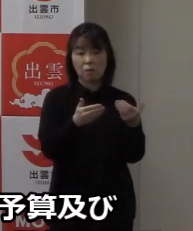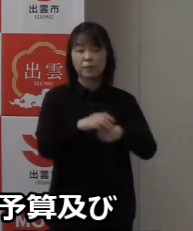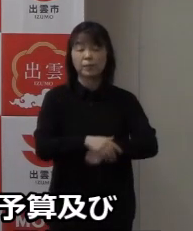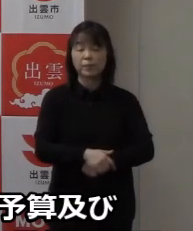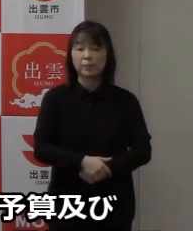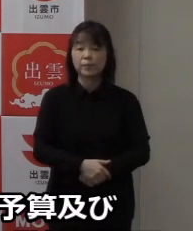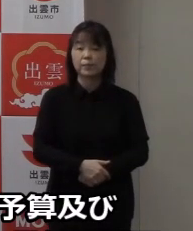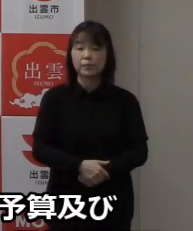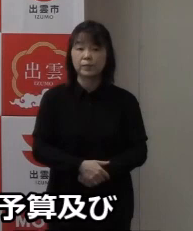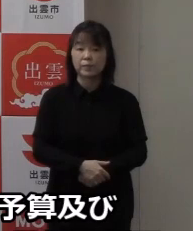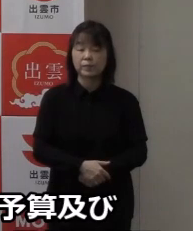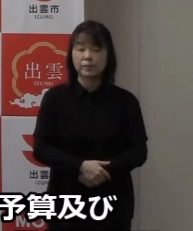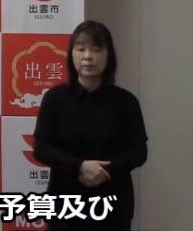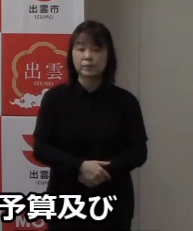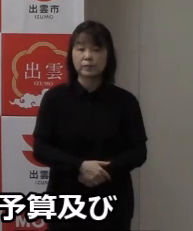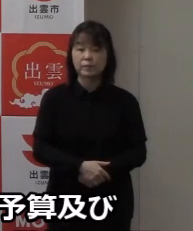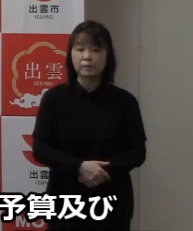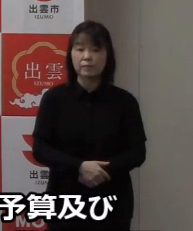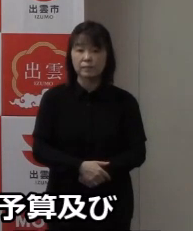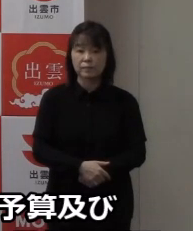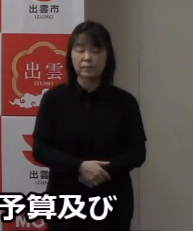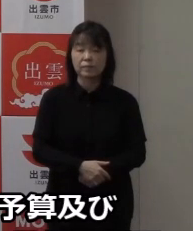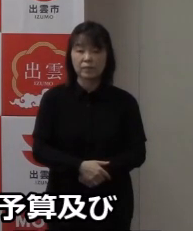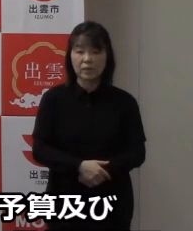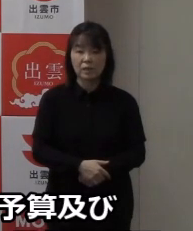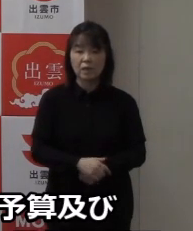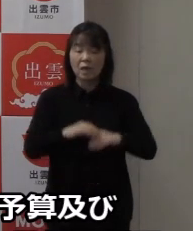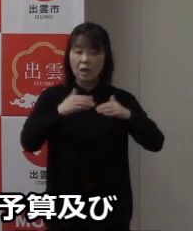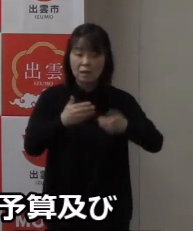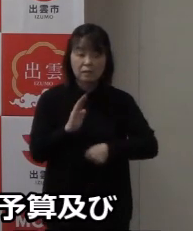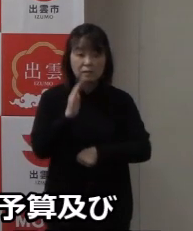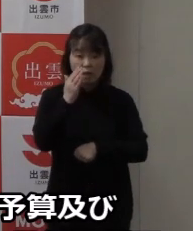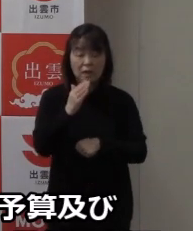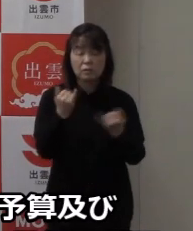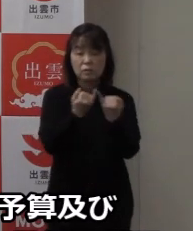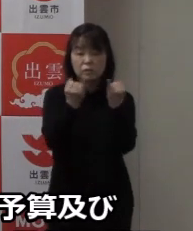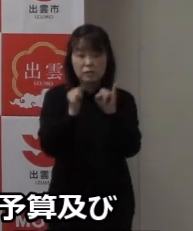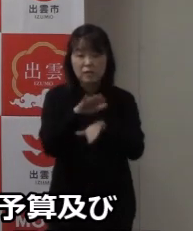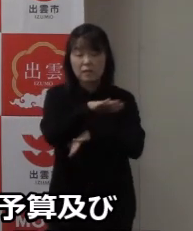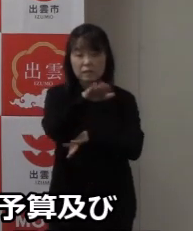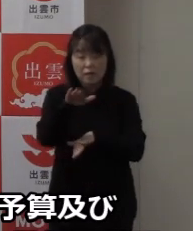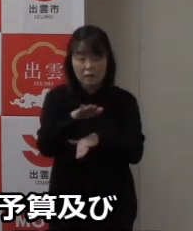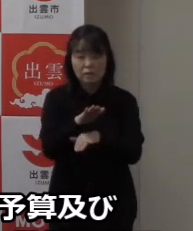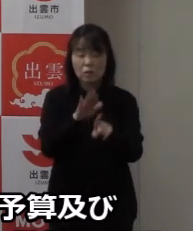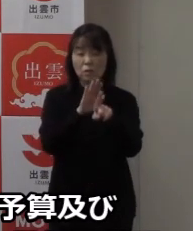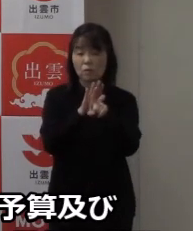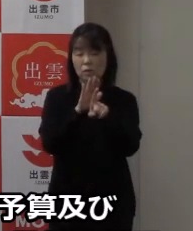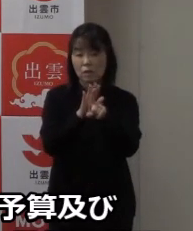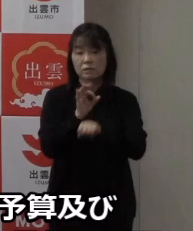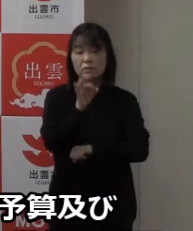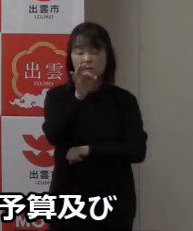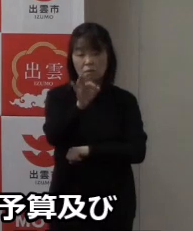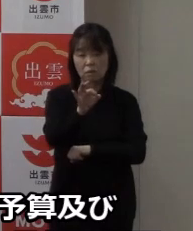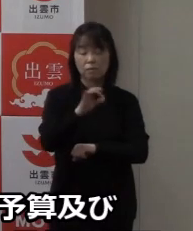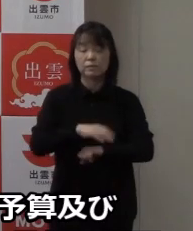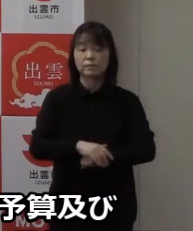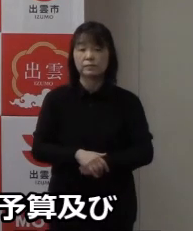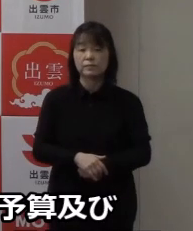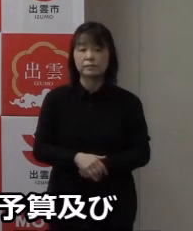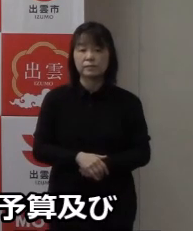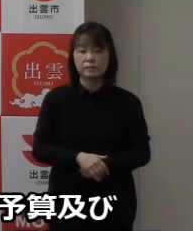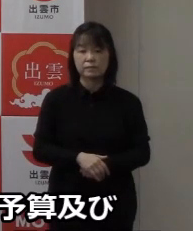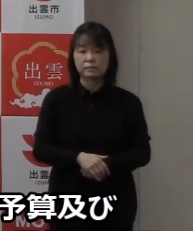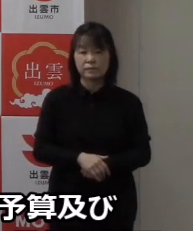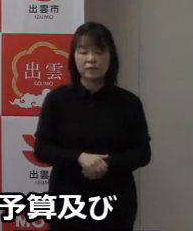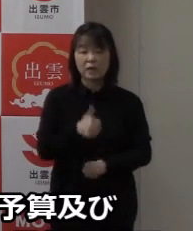。またですね、不妊治療費の等の助成事業も引き続き行いますし、多文